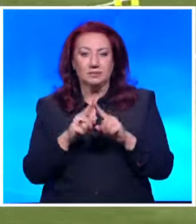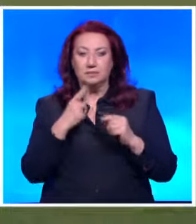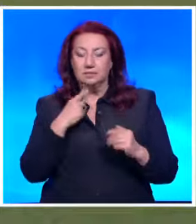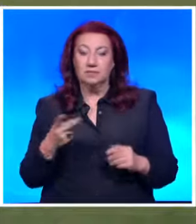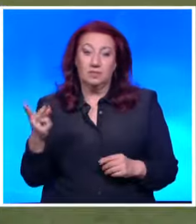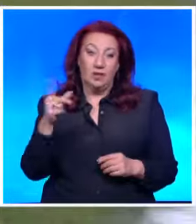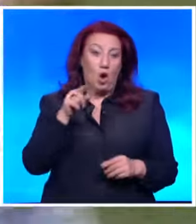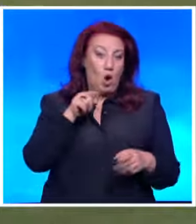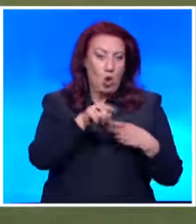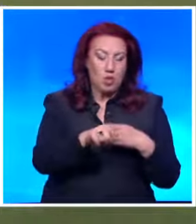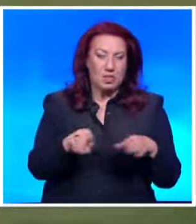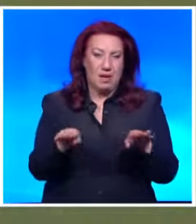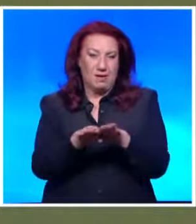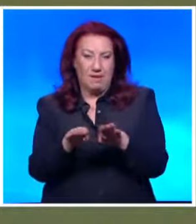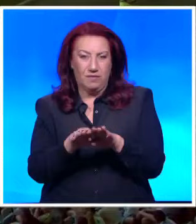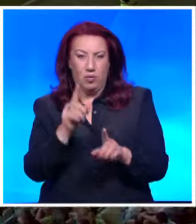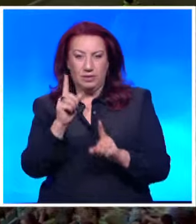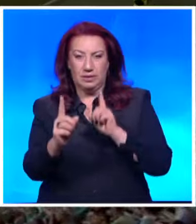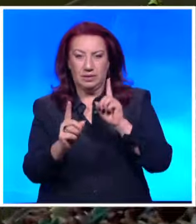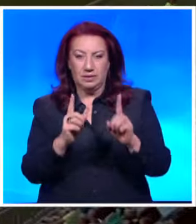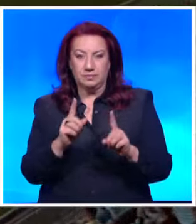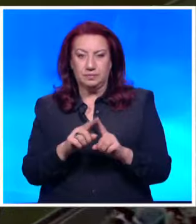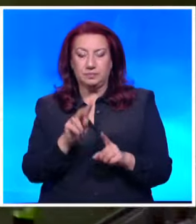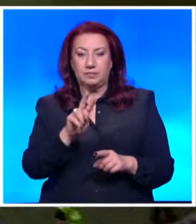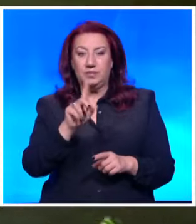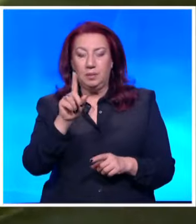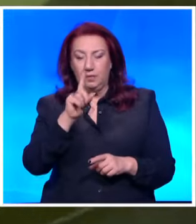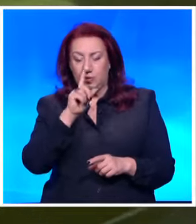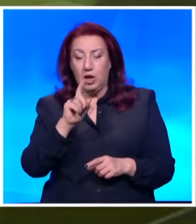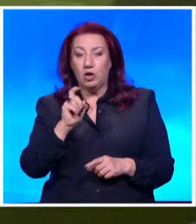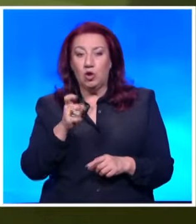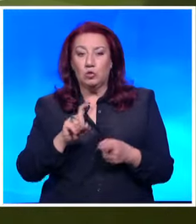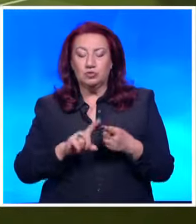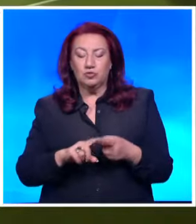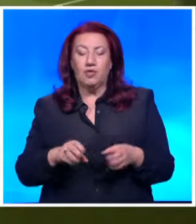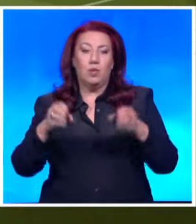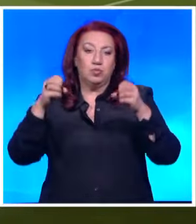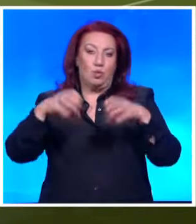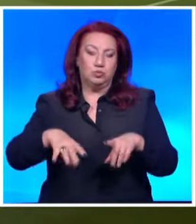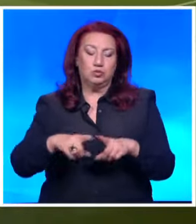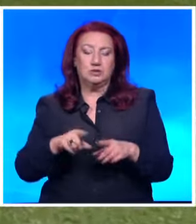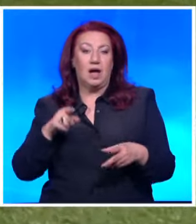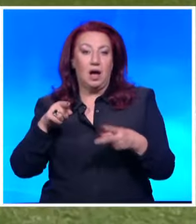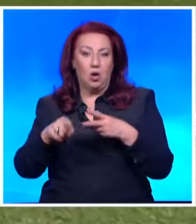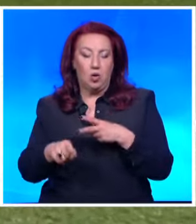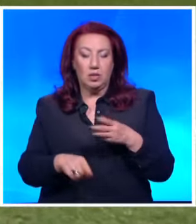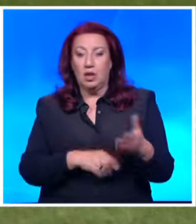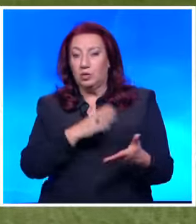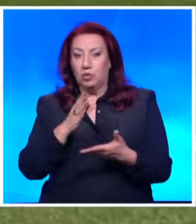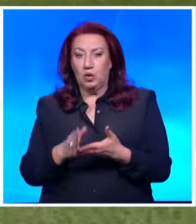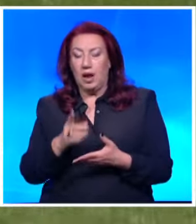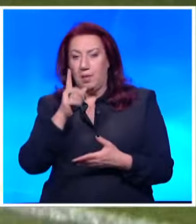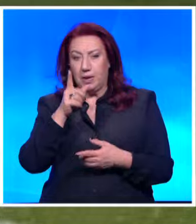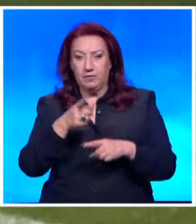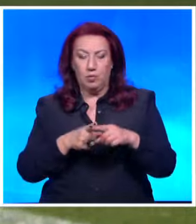Андраш Шпорър. В 21-та минута Георги Костадинов пропусна отново да даде преднина на българския състав. А до края на първото